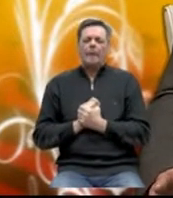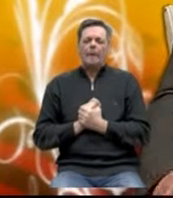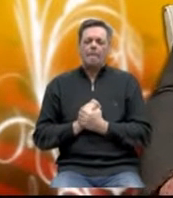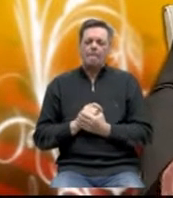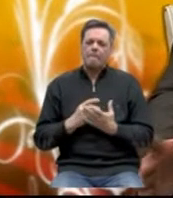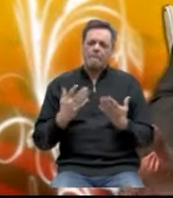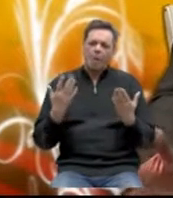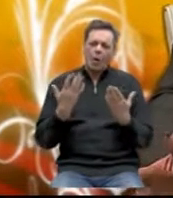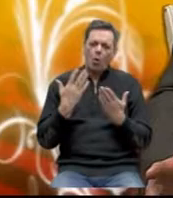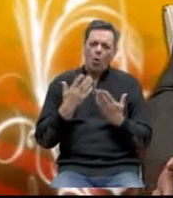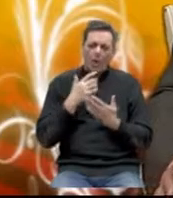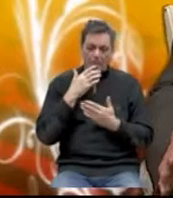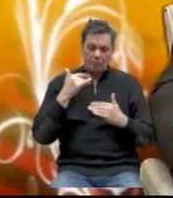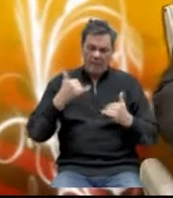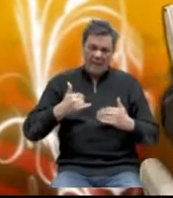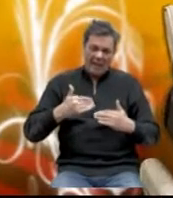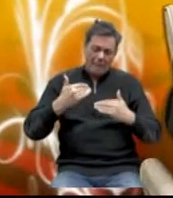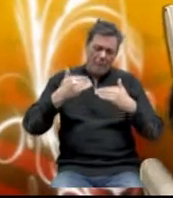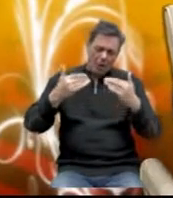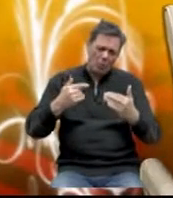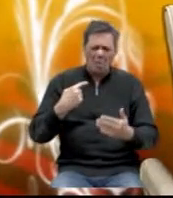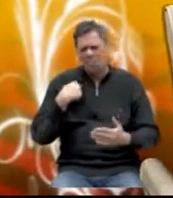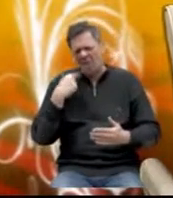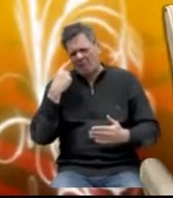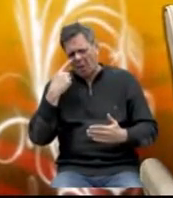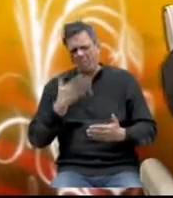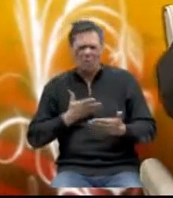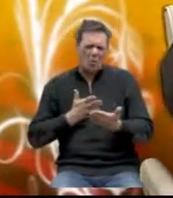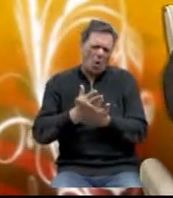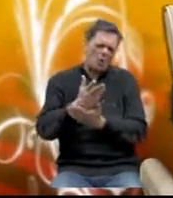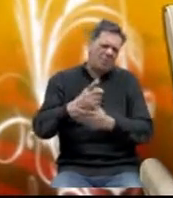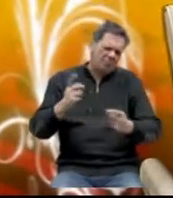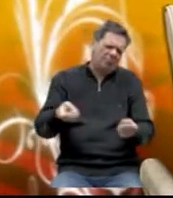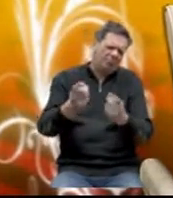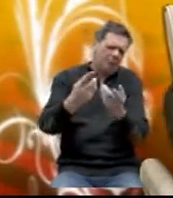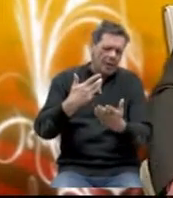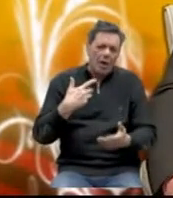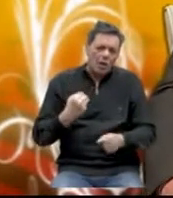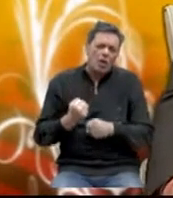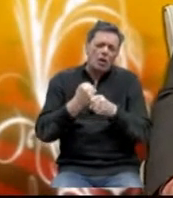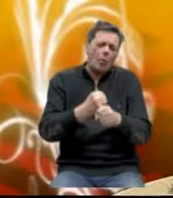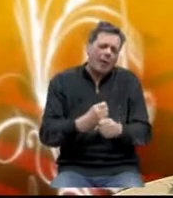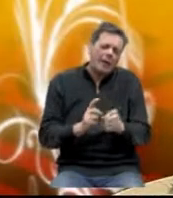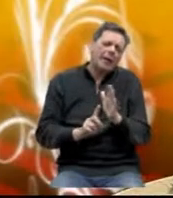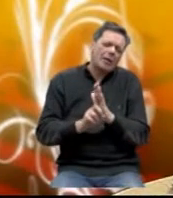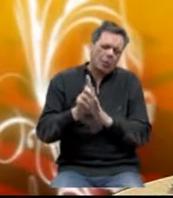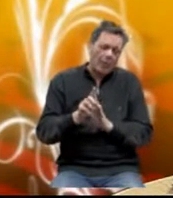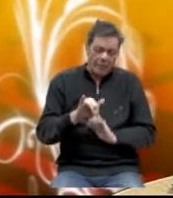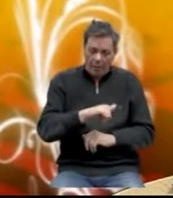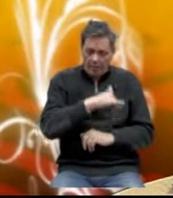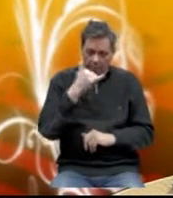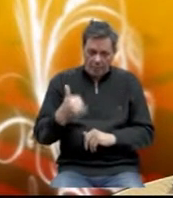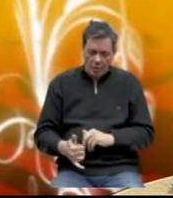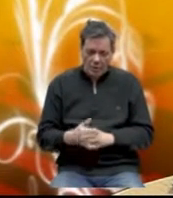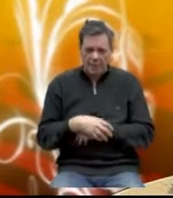koji napreduje sada, vjerojatno će kroz panele i kroz zajedničku inicijativu donijeti neka rezultata. Ali do sada, to